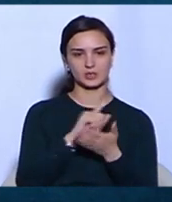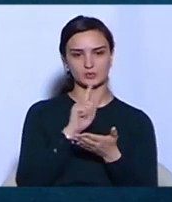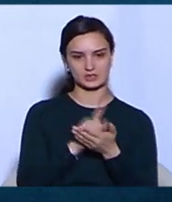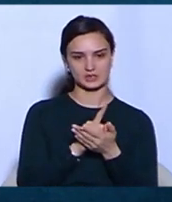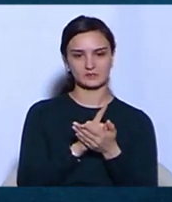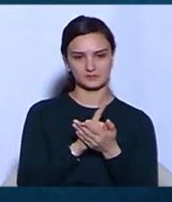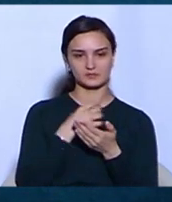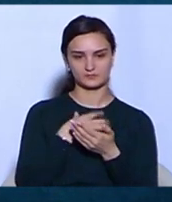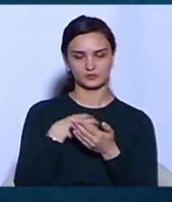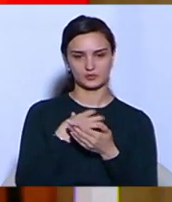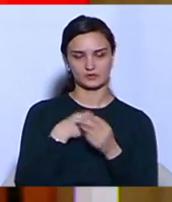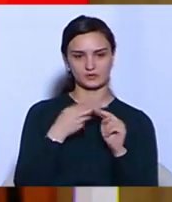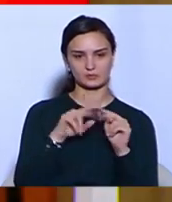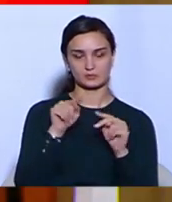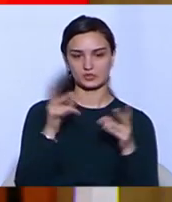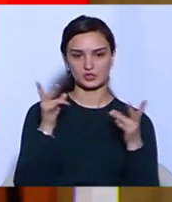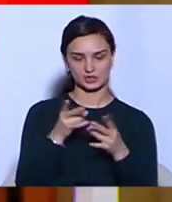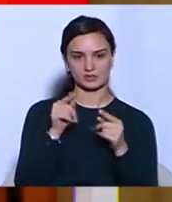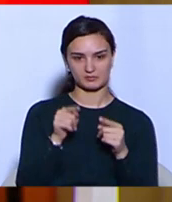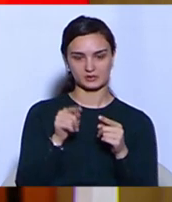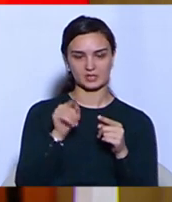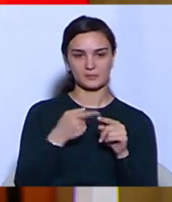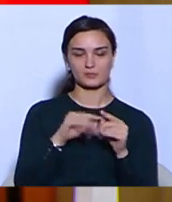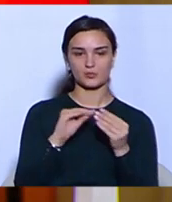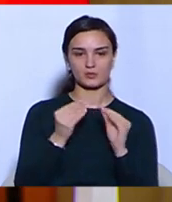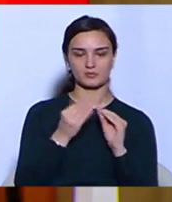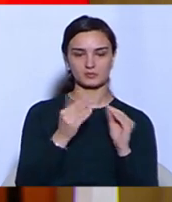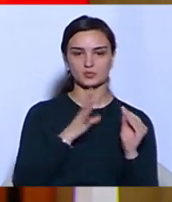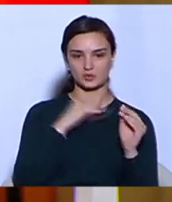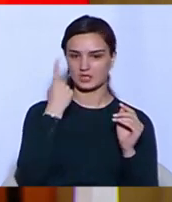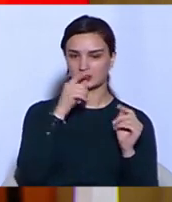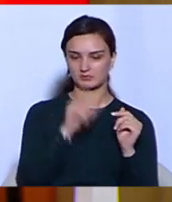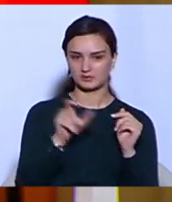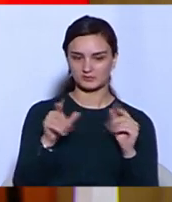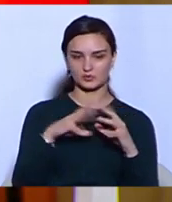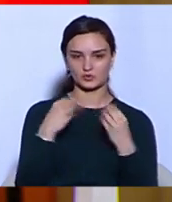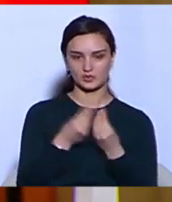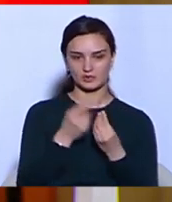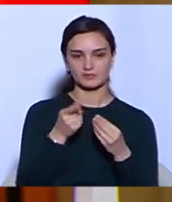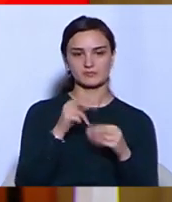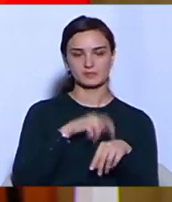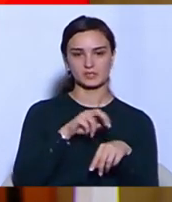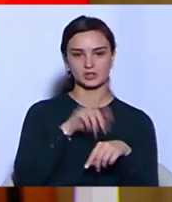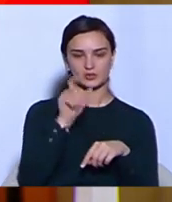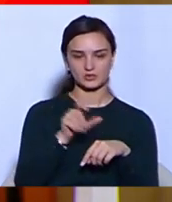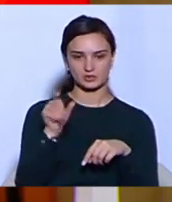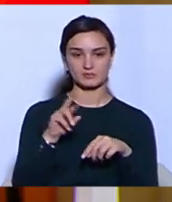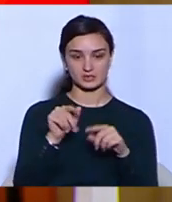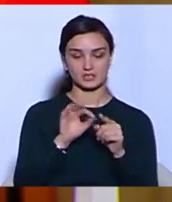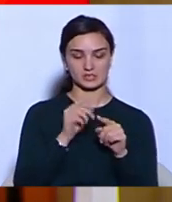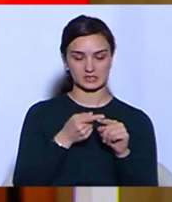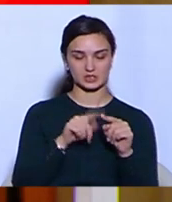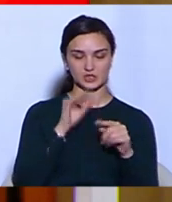აუცილებელ ფაქტორს, იმიტომ რომ ეს ჭირდებათ ამ პრობლემის მქონე ადამიანებს, ოჯახებს, მედიკოსებს და ასე